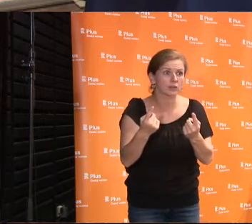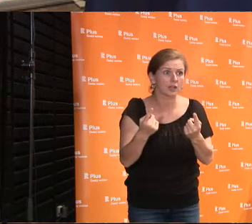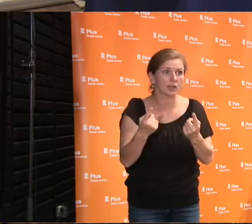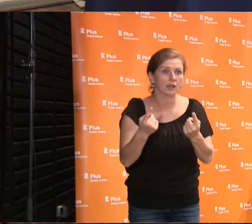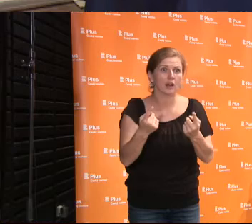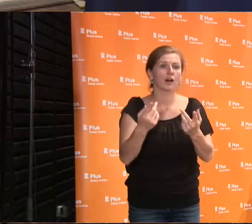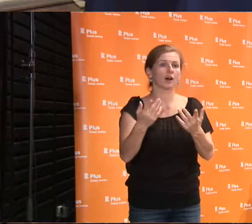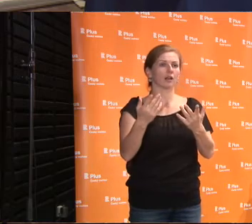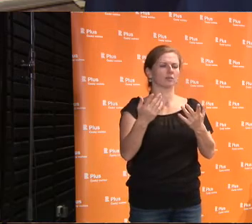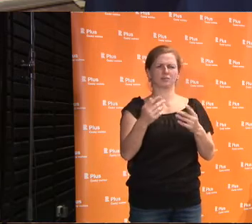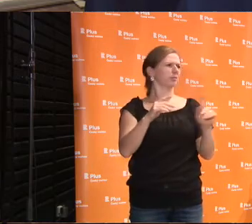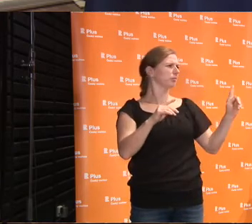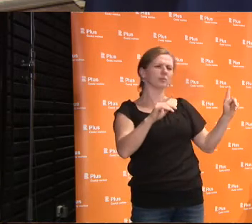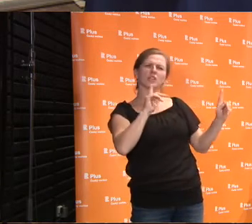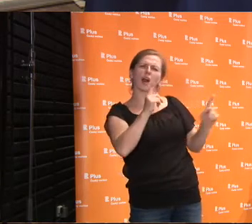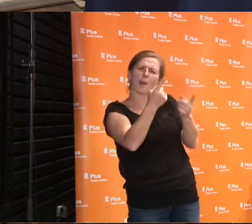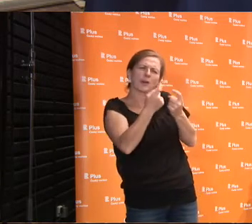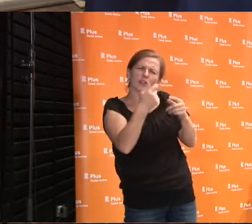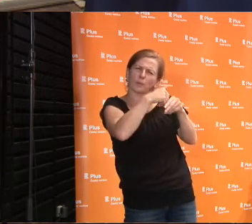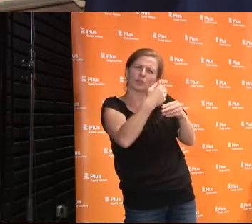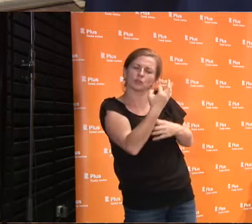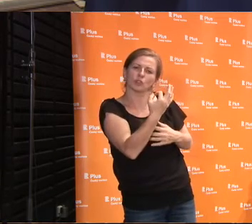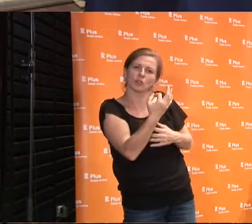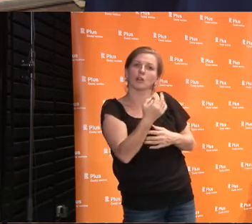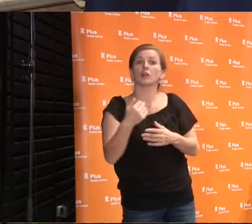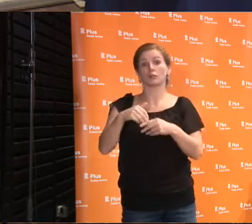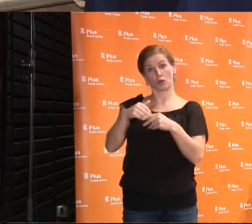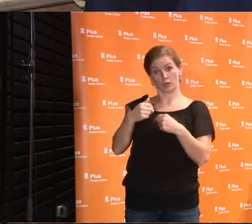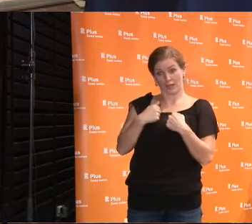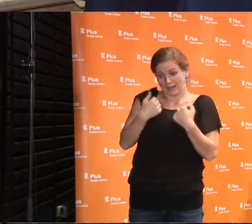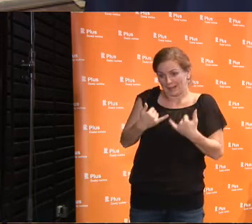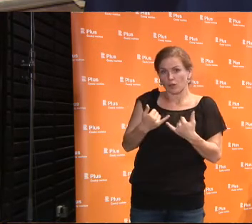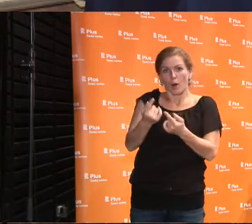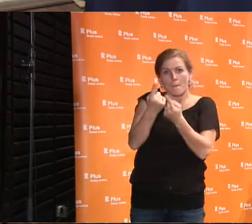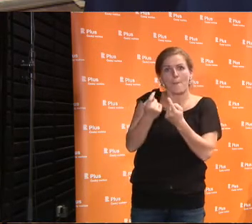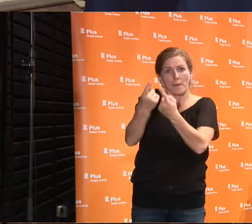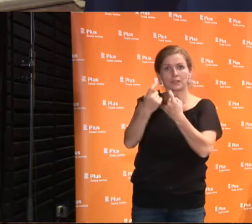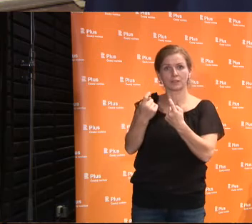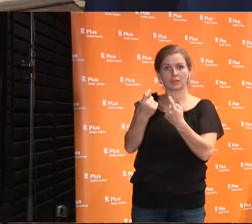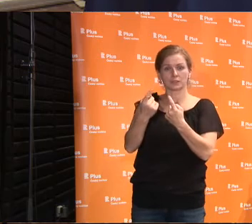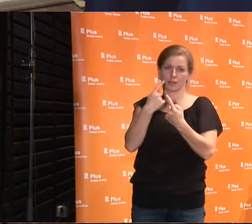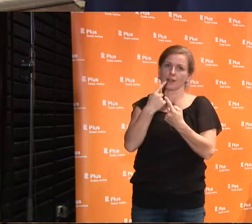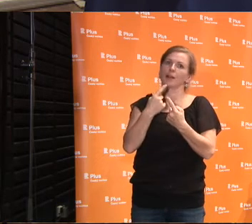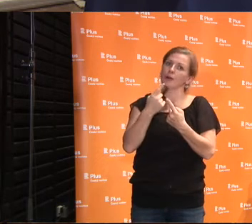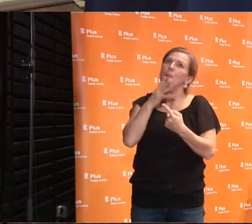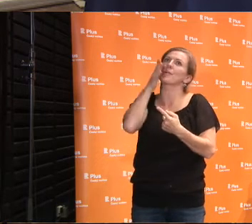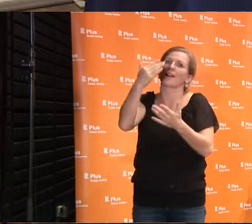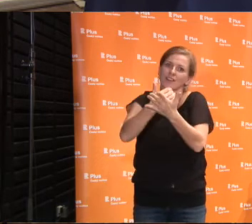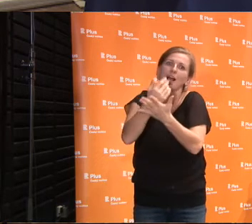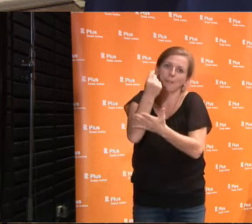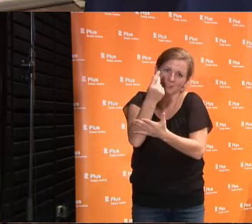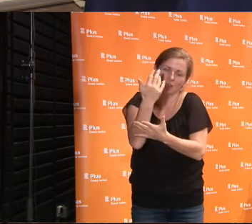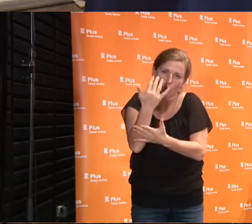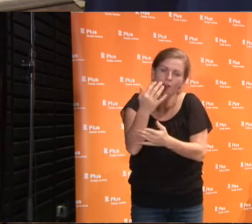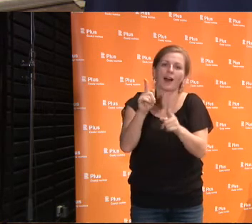k tomu, aby se... Motivovat čím? Nebo jak? No, motivujeme je tím, že jim jednak třeba těmi penězi cílenými, ale motivujeme